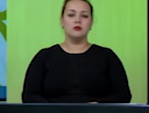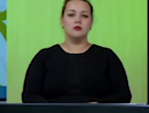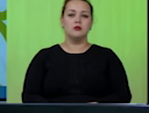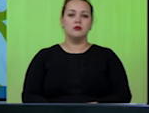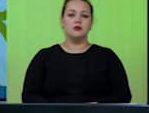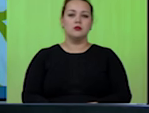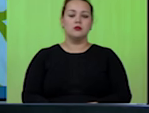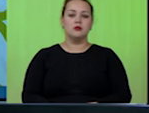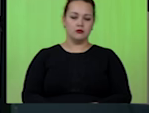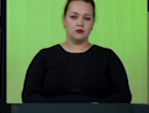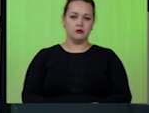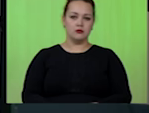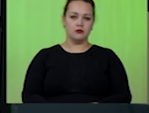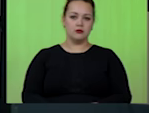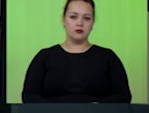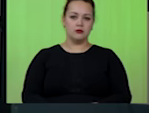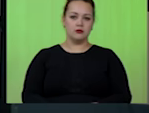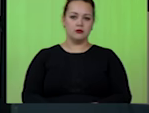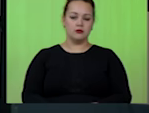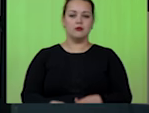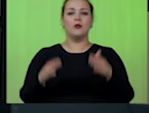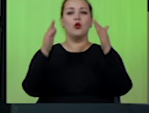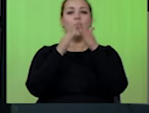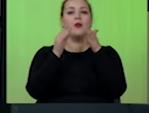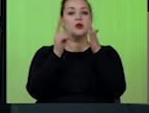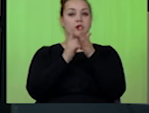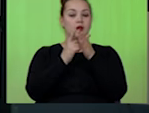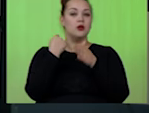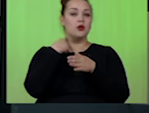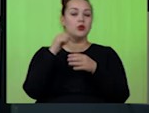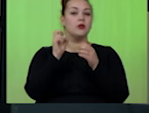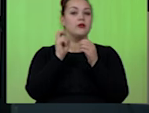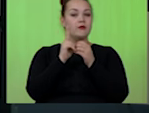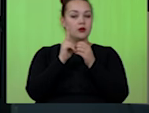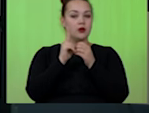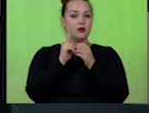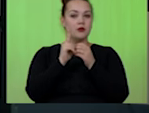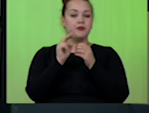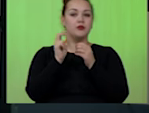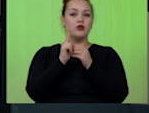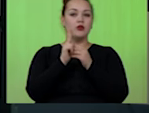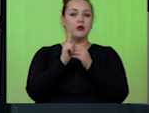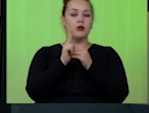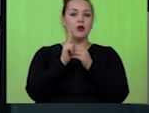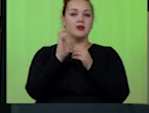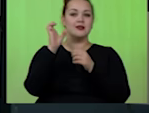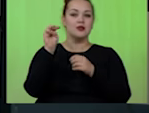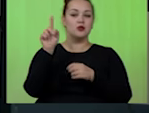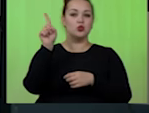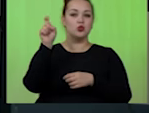110. Молодцы, ребята! Домашнее задание номер 12 и 13 на странице